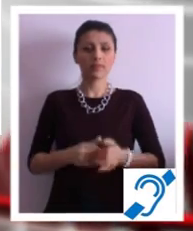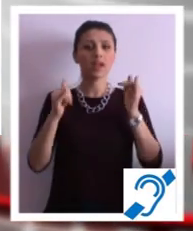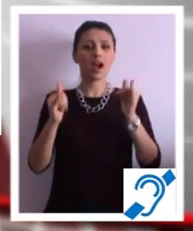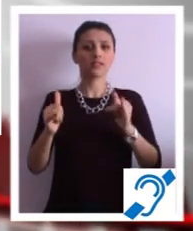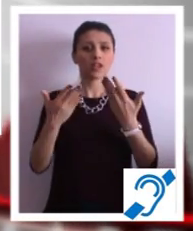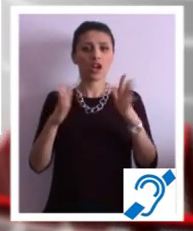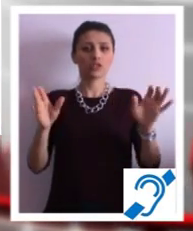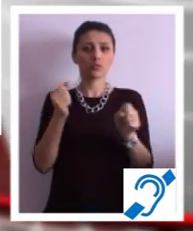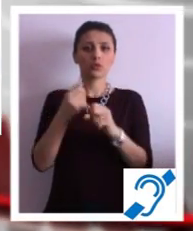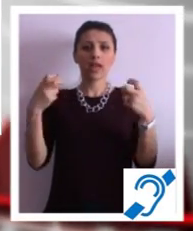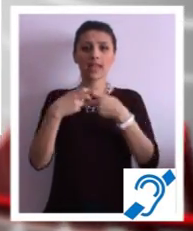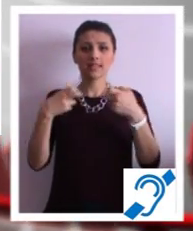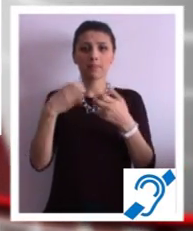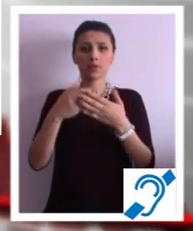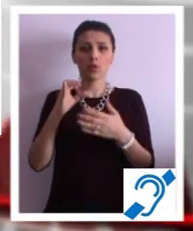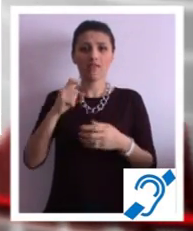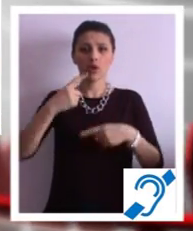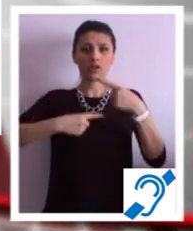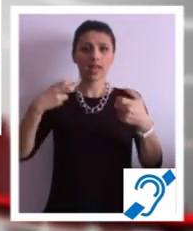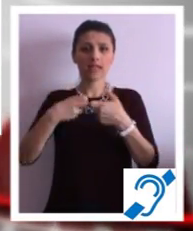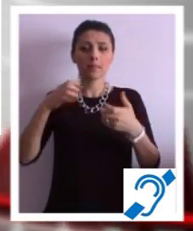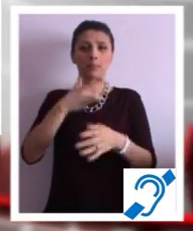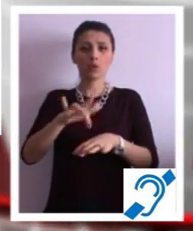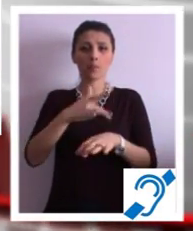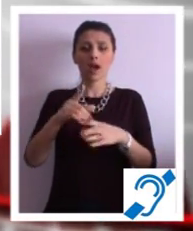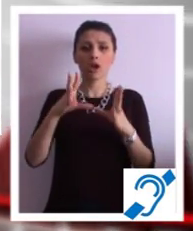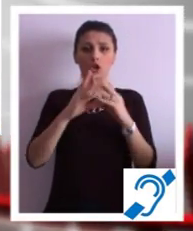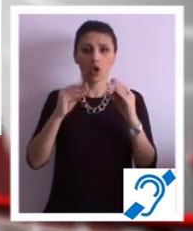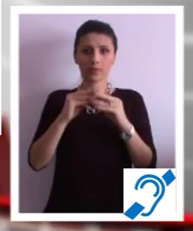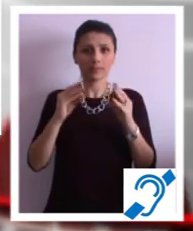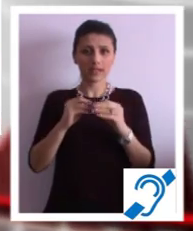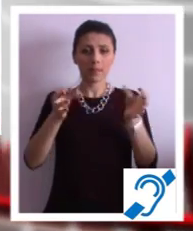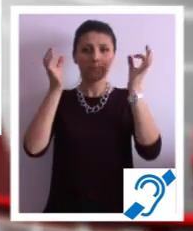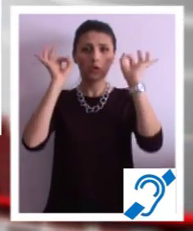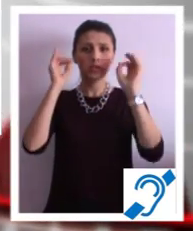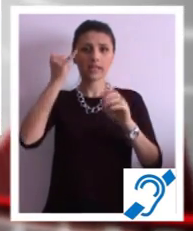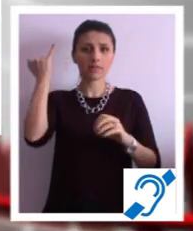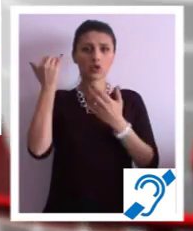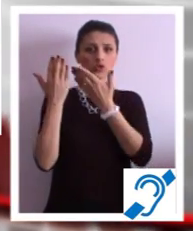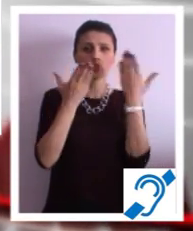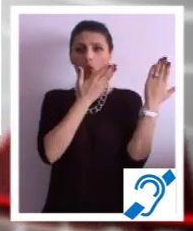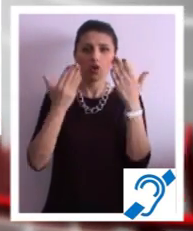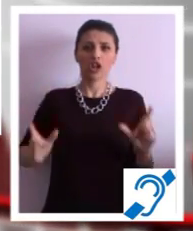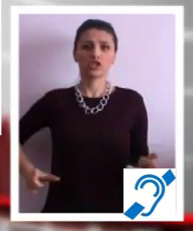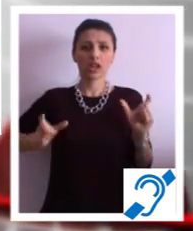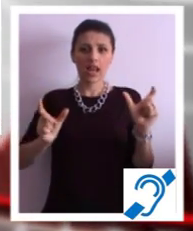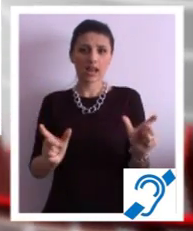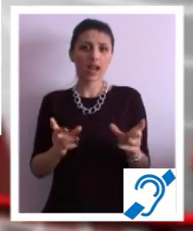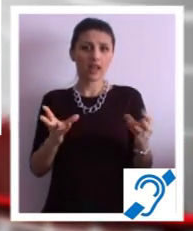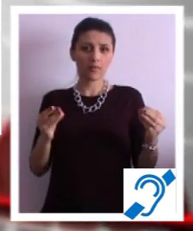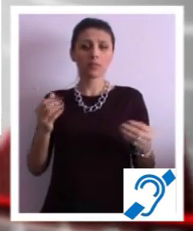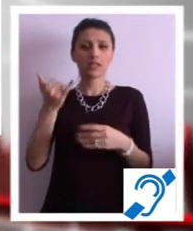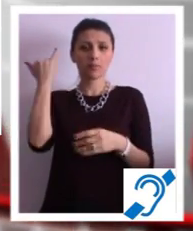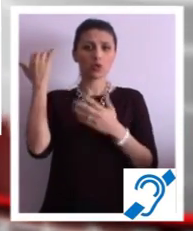Astăzi au început simulările pentru evaluarea națională cu proba la limba și literatura română. Potrivit Inspectoratului Școlar General al Inspectoratului